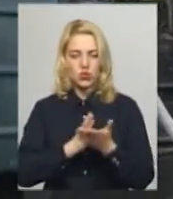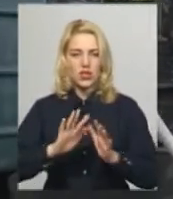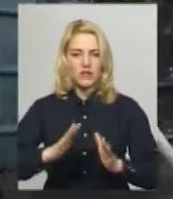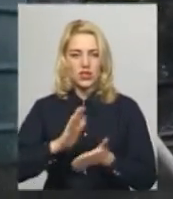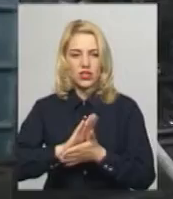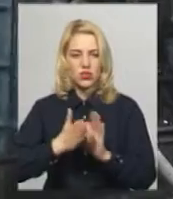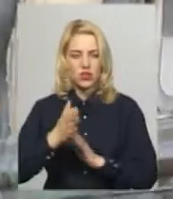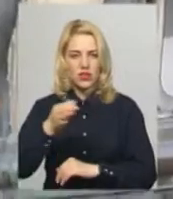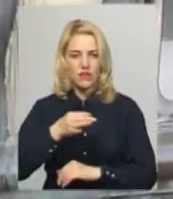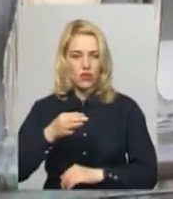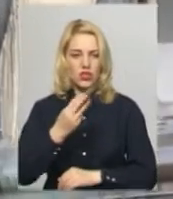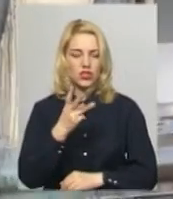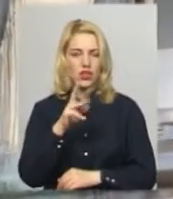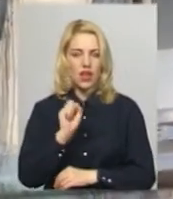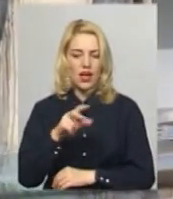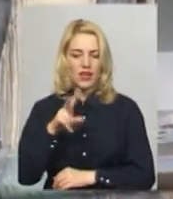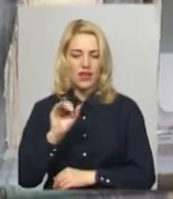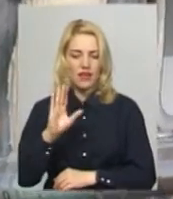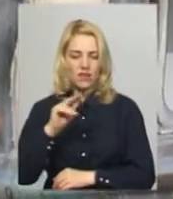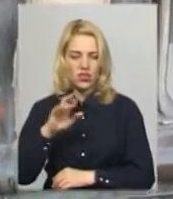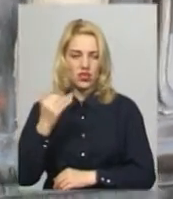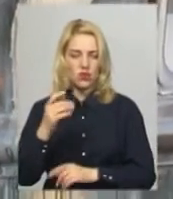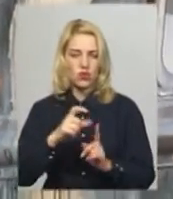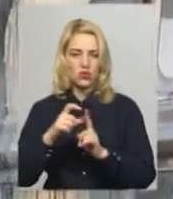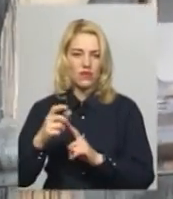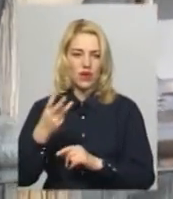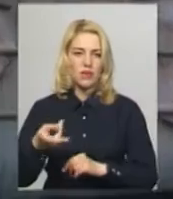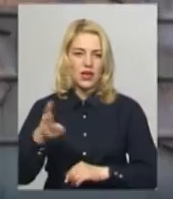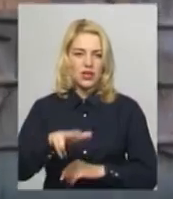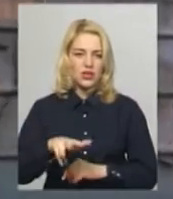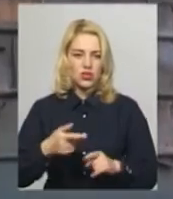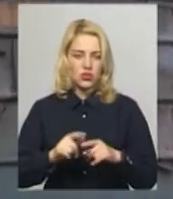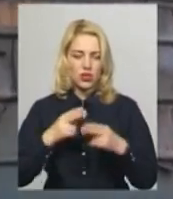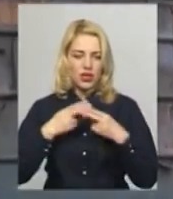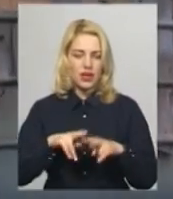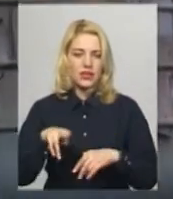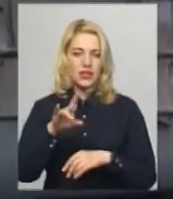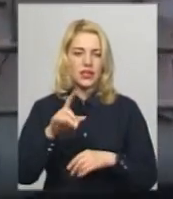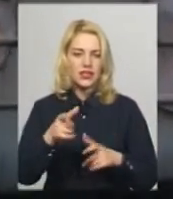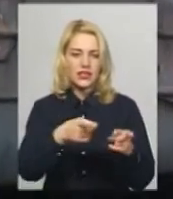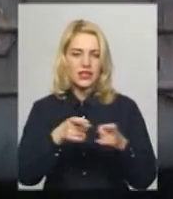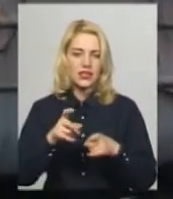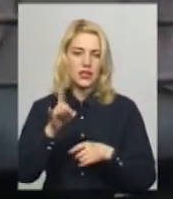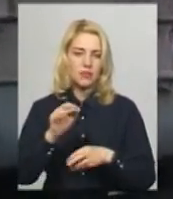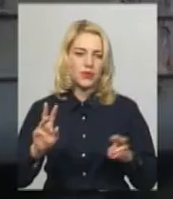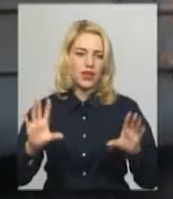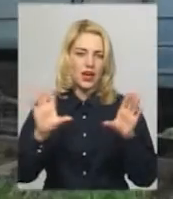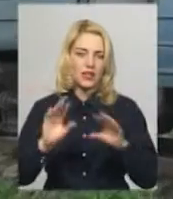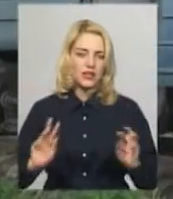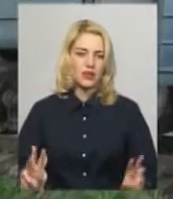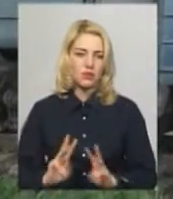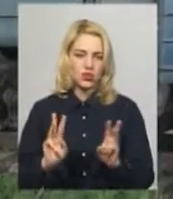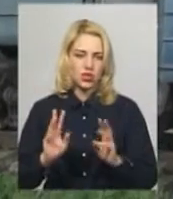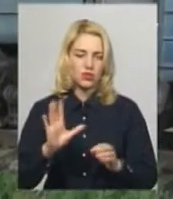в області Олександр Штанкевич. За його словами, 3 одиниці техніки задіяли при гасінні пожежі електрички. Пожежа охопила